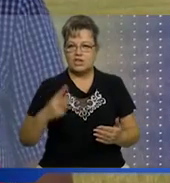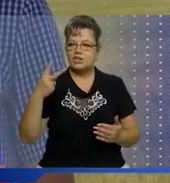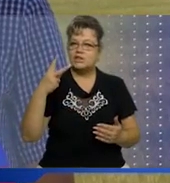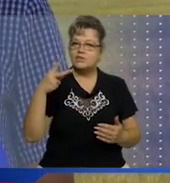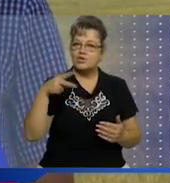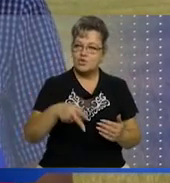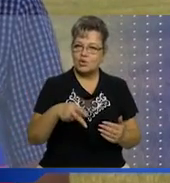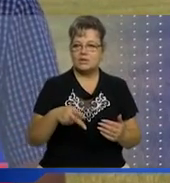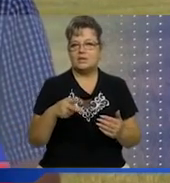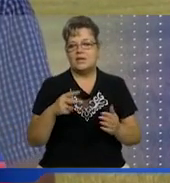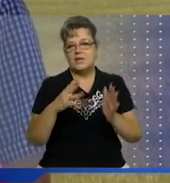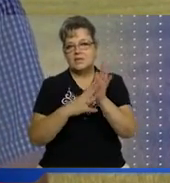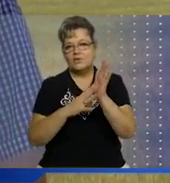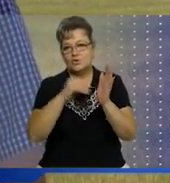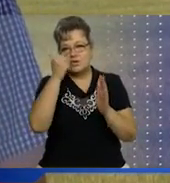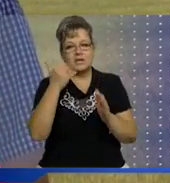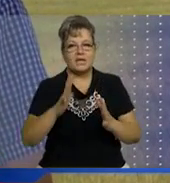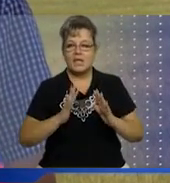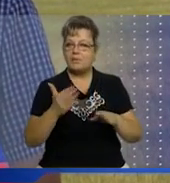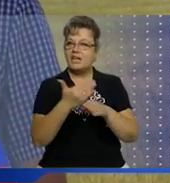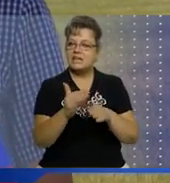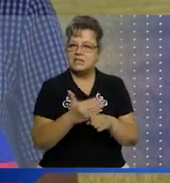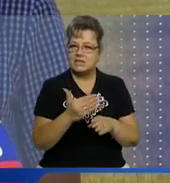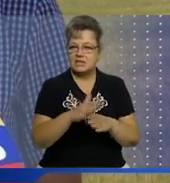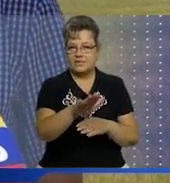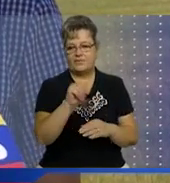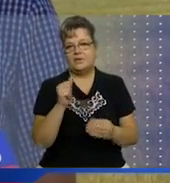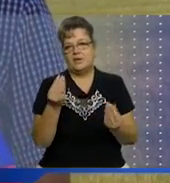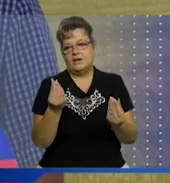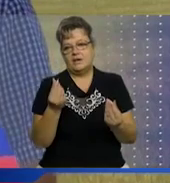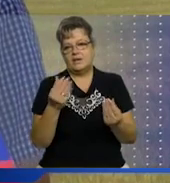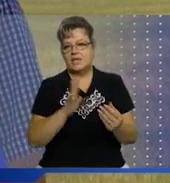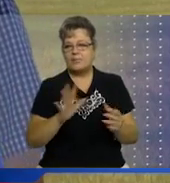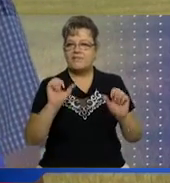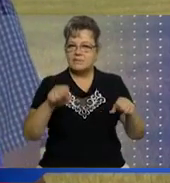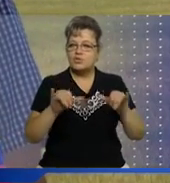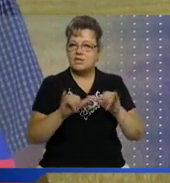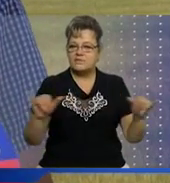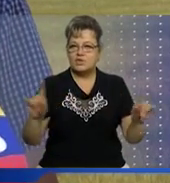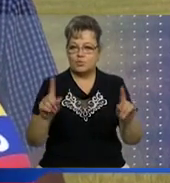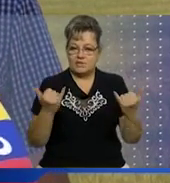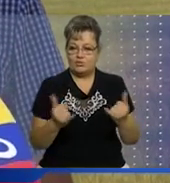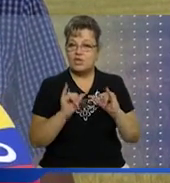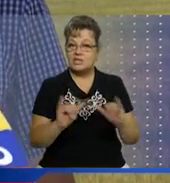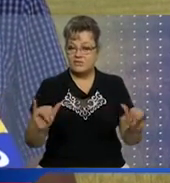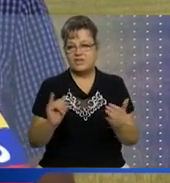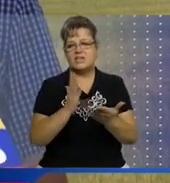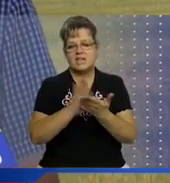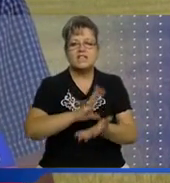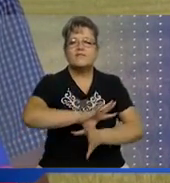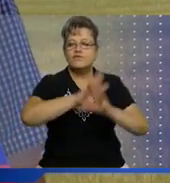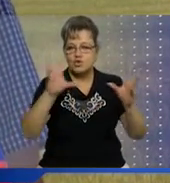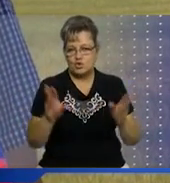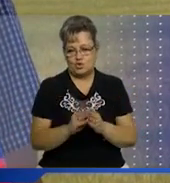например, мы пережили 290-е годы, когда не было кредитов, не было возможности развиваться. Сегодня,